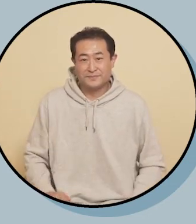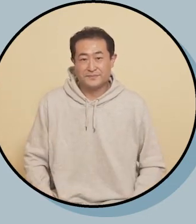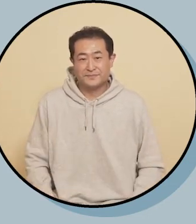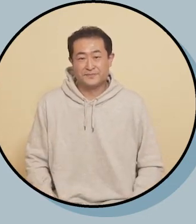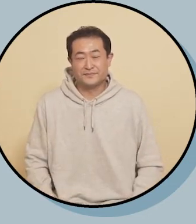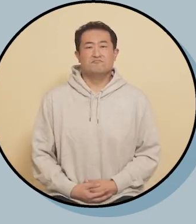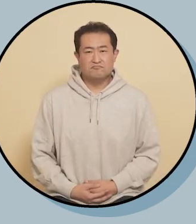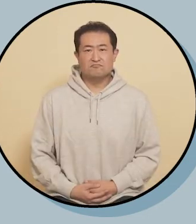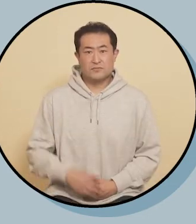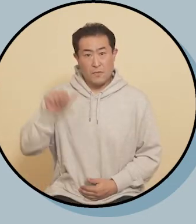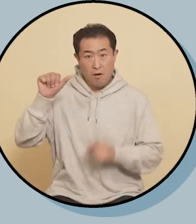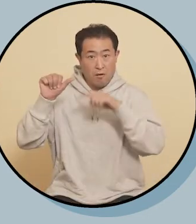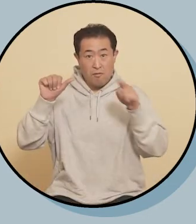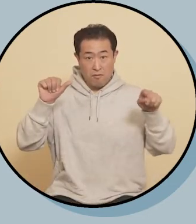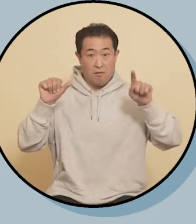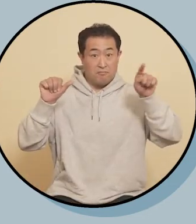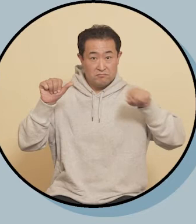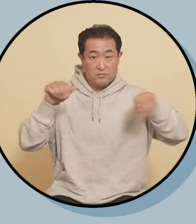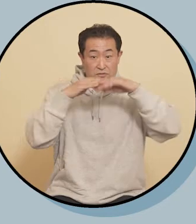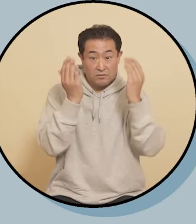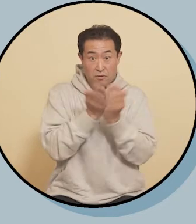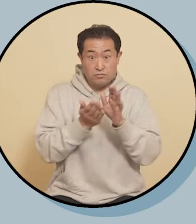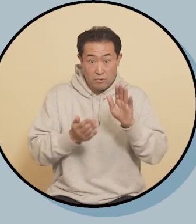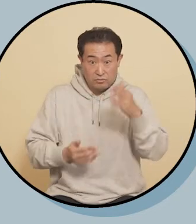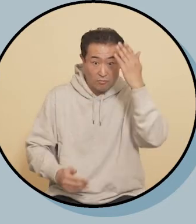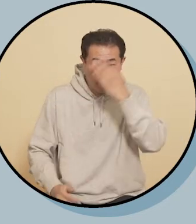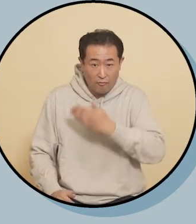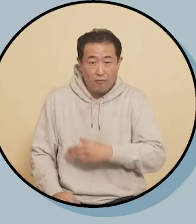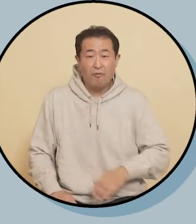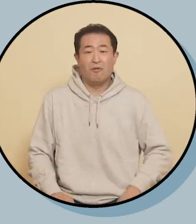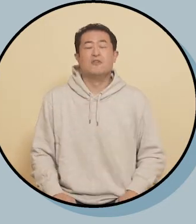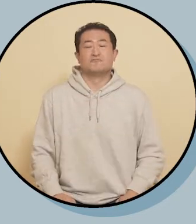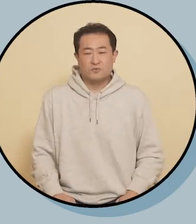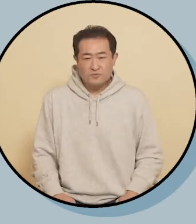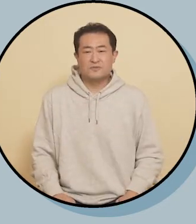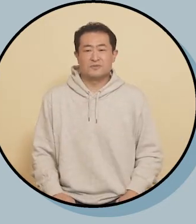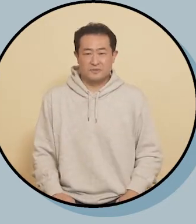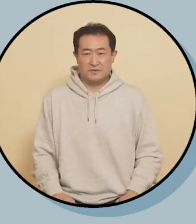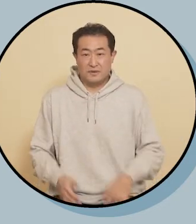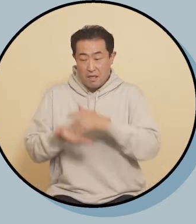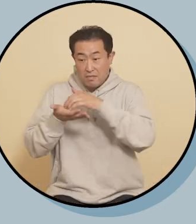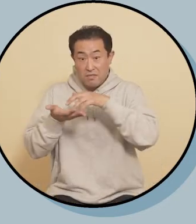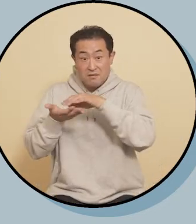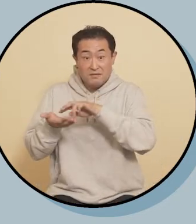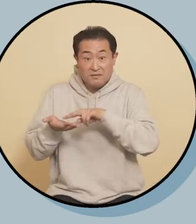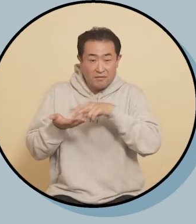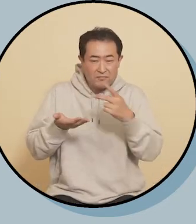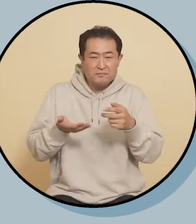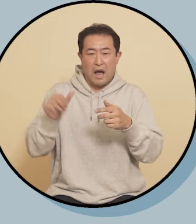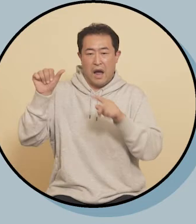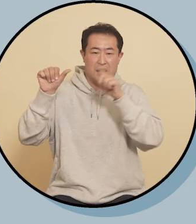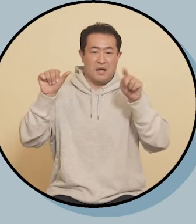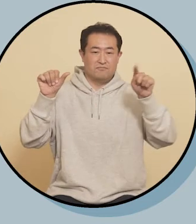農用に a うちますはい五十音順バルそうですねもちろん展示ですから個中を全部あります今のこのあ